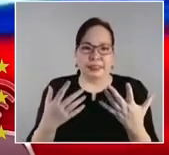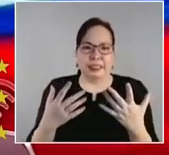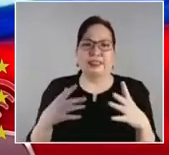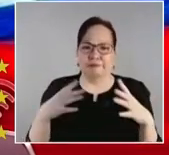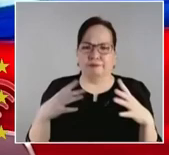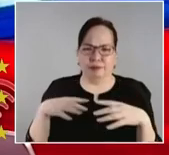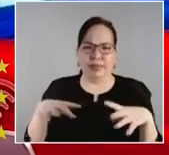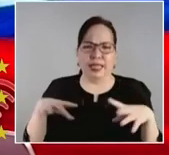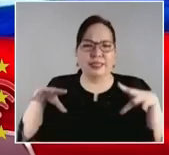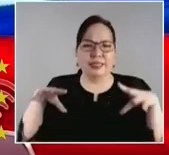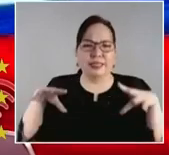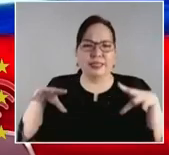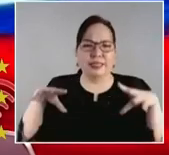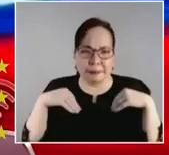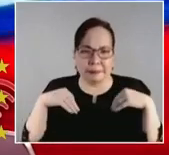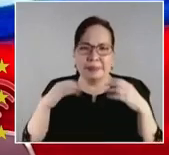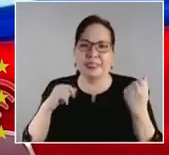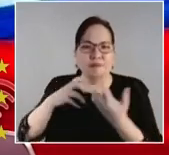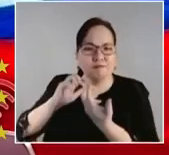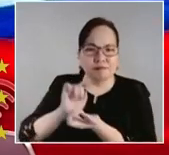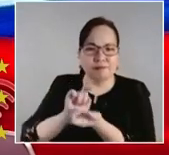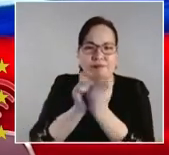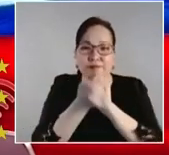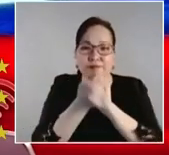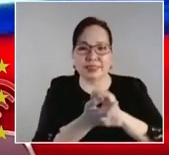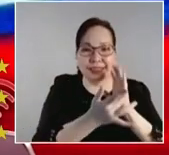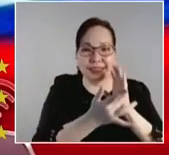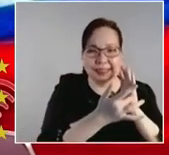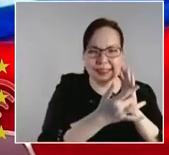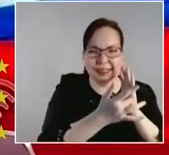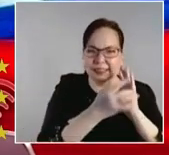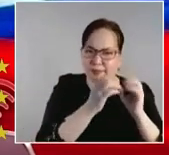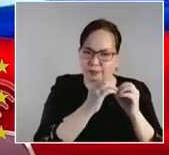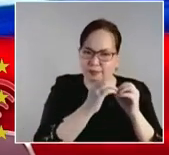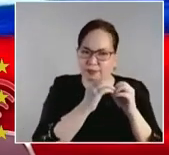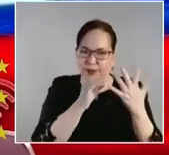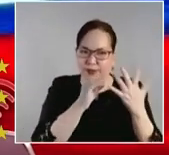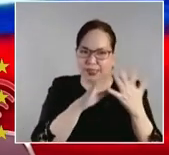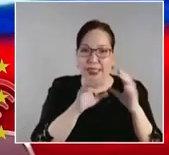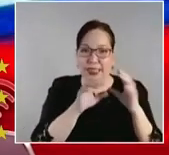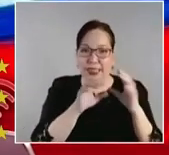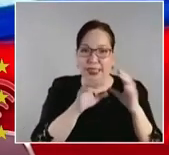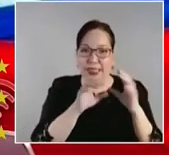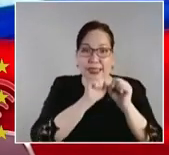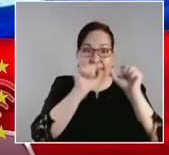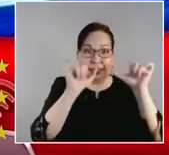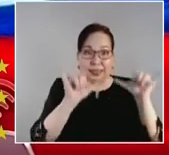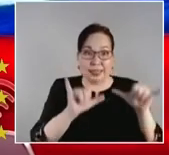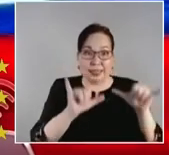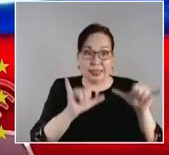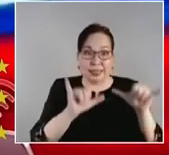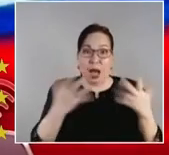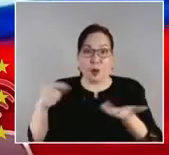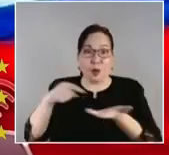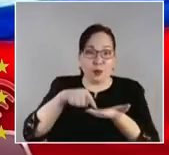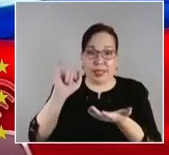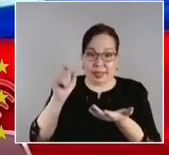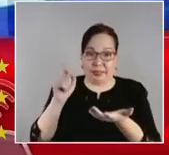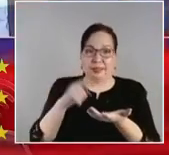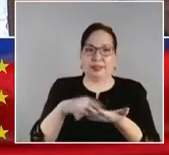digitalization or computerization of our systems of collection. And secondly, yung pong